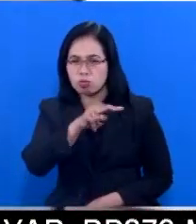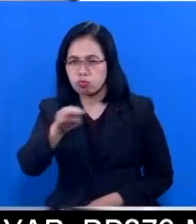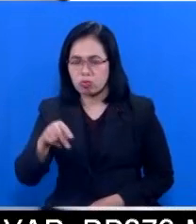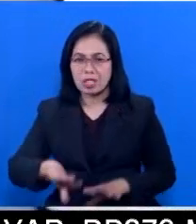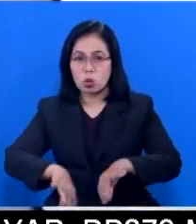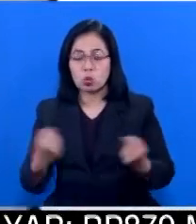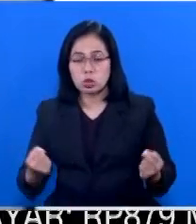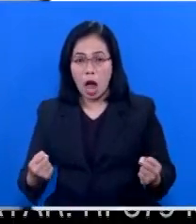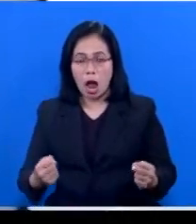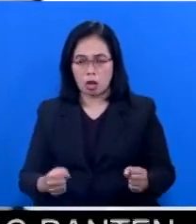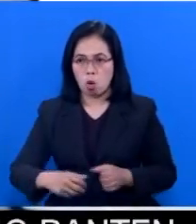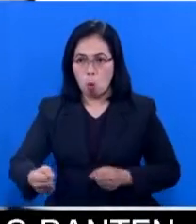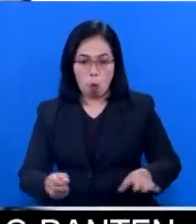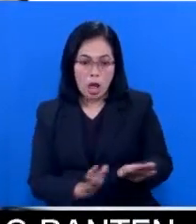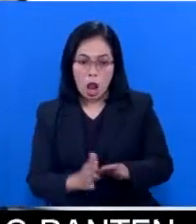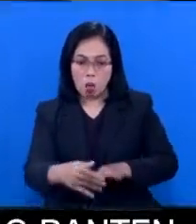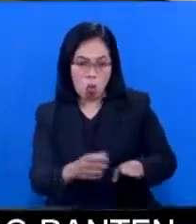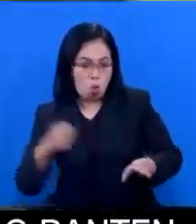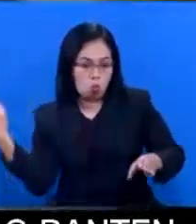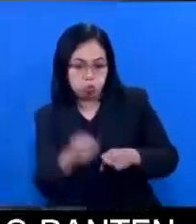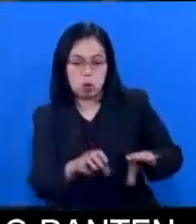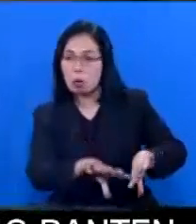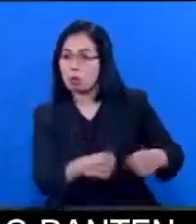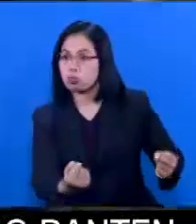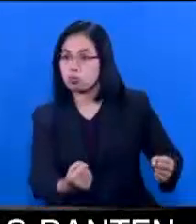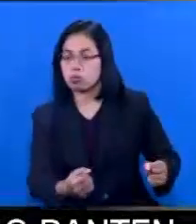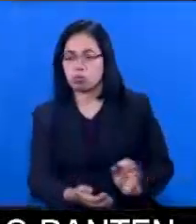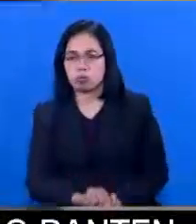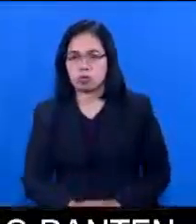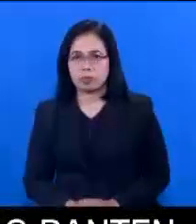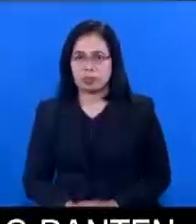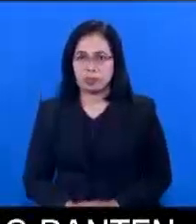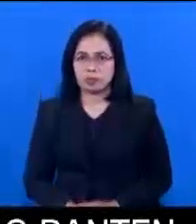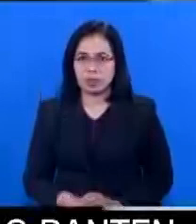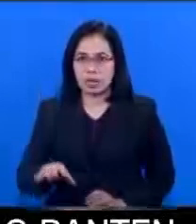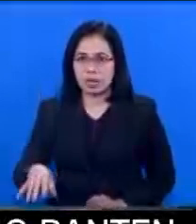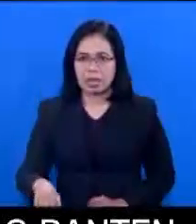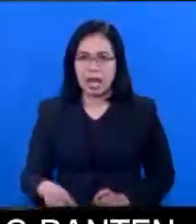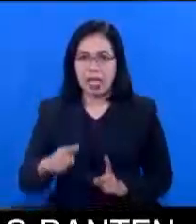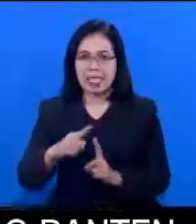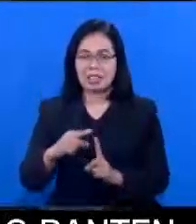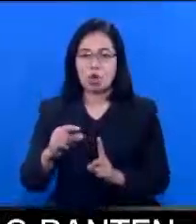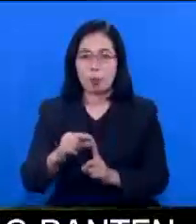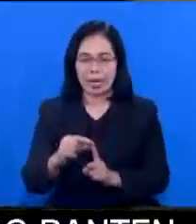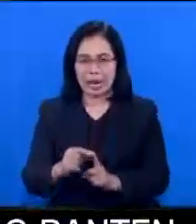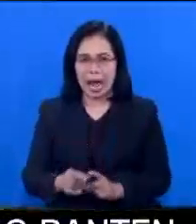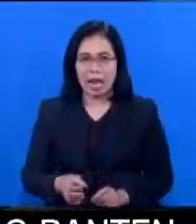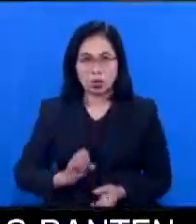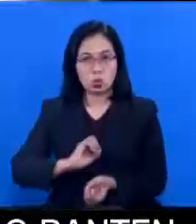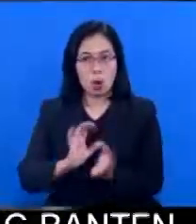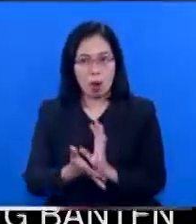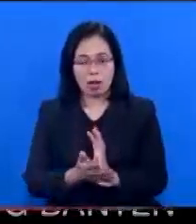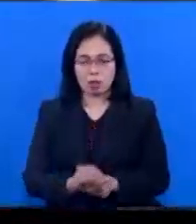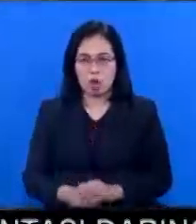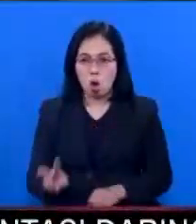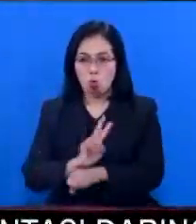massa dari Jalan Bulak Banteng Kenjeran ke Mapolres Pelabuhan Tanjung Perak. Polisi memburu pelaku lain yang terekam dalam video yang